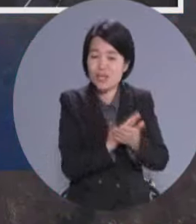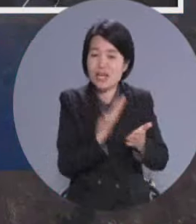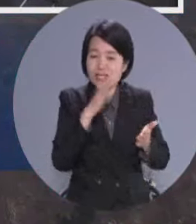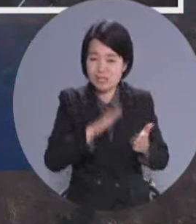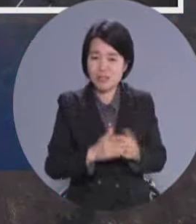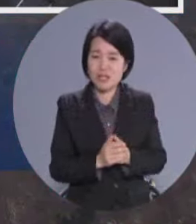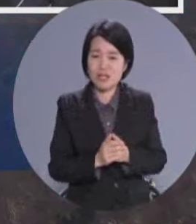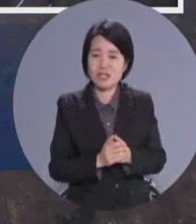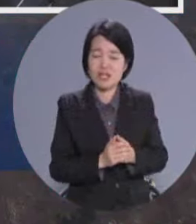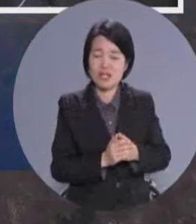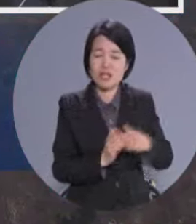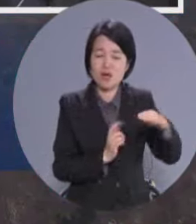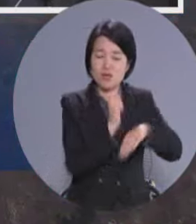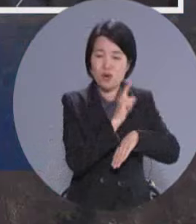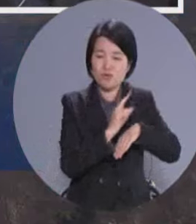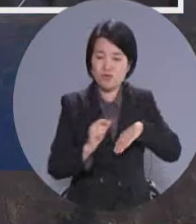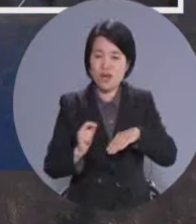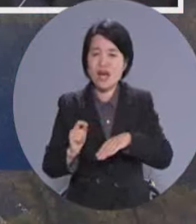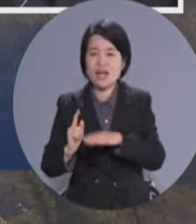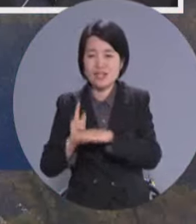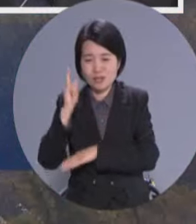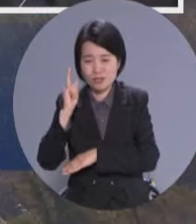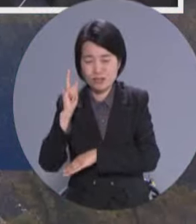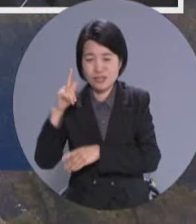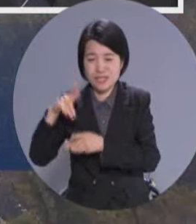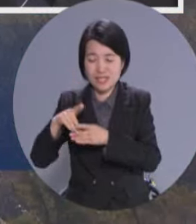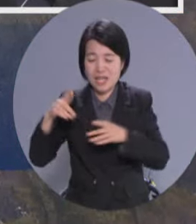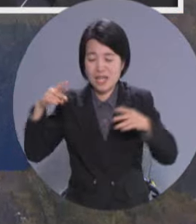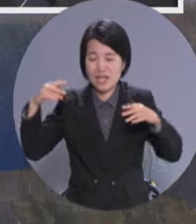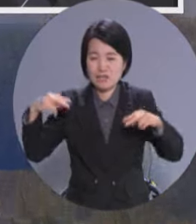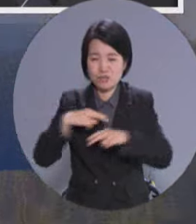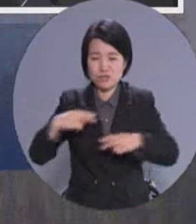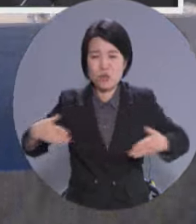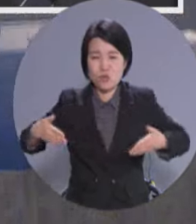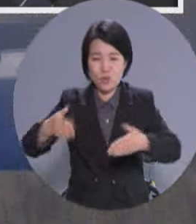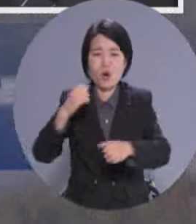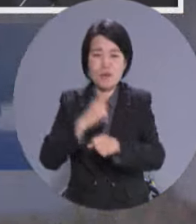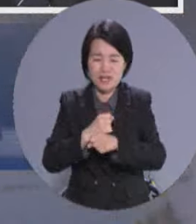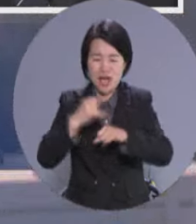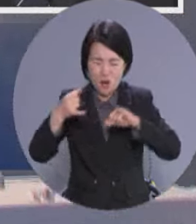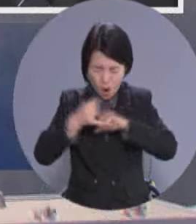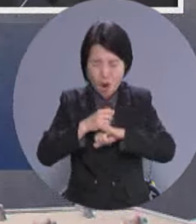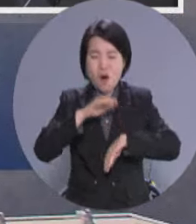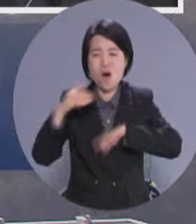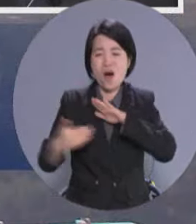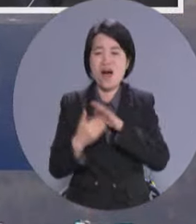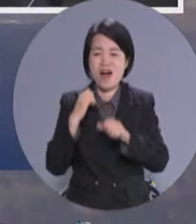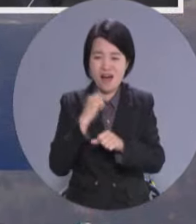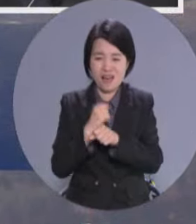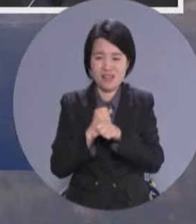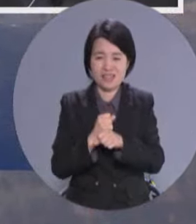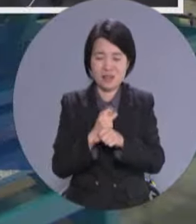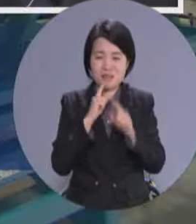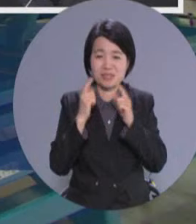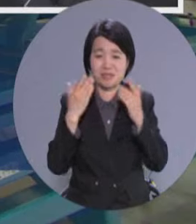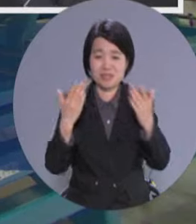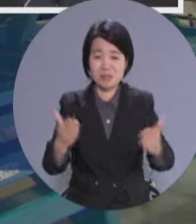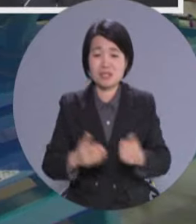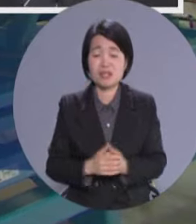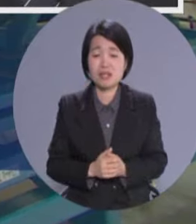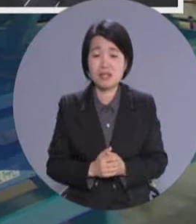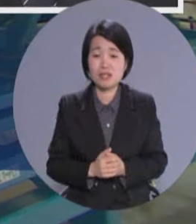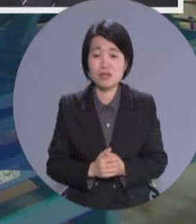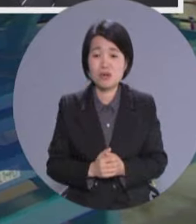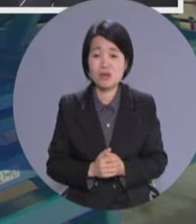공업에서 나로 우주센터까지 4차선 확보장 꼭 해내겠다는 말씀을 드리겠습니다. 그래서